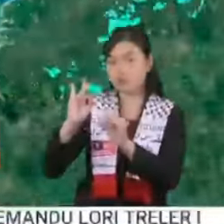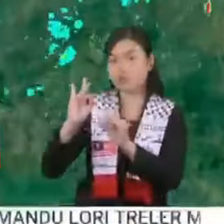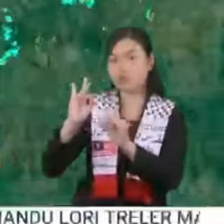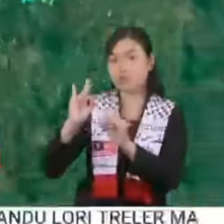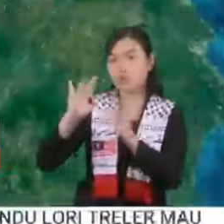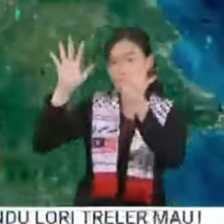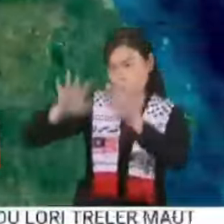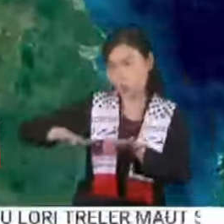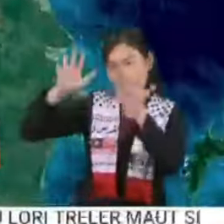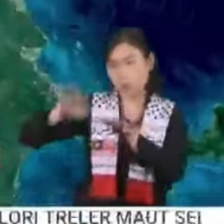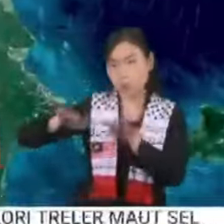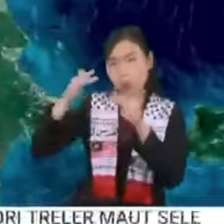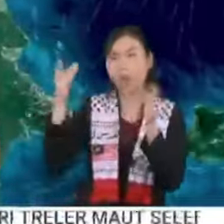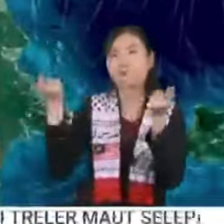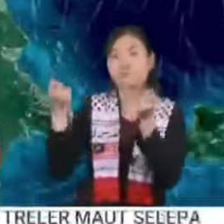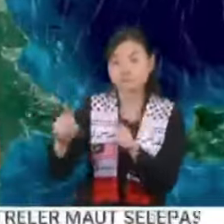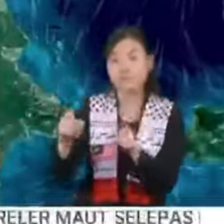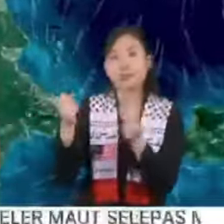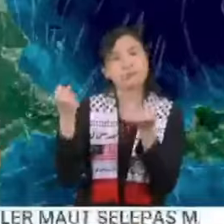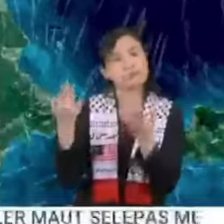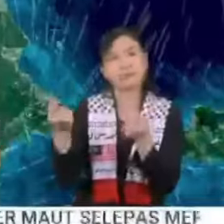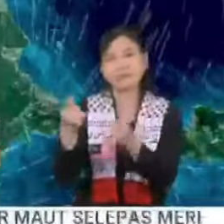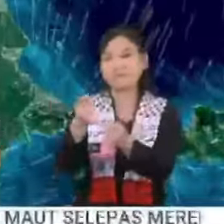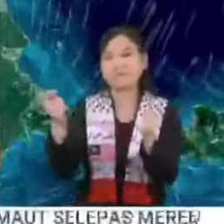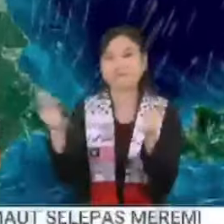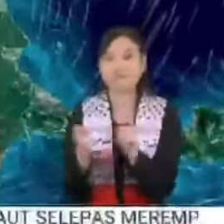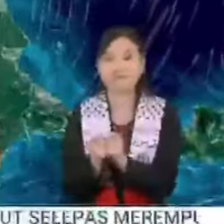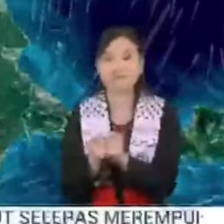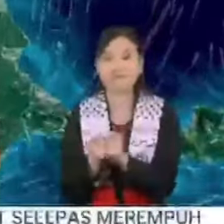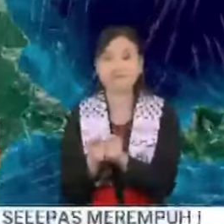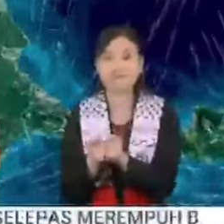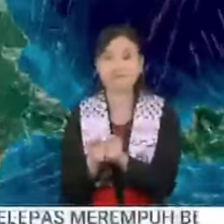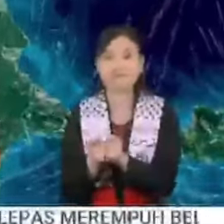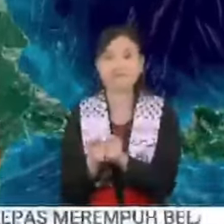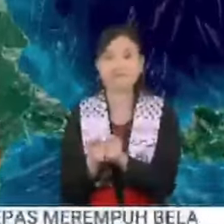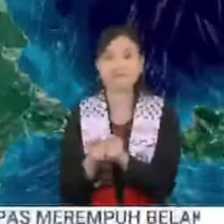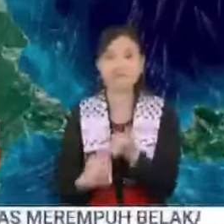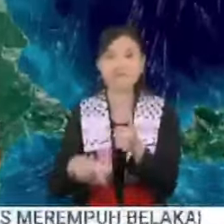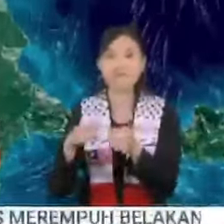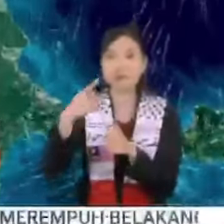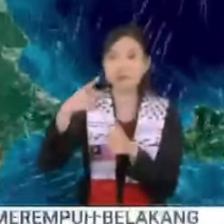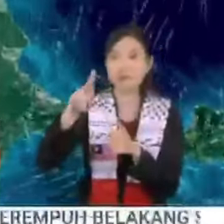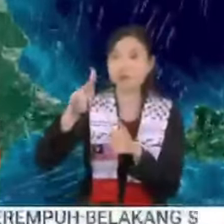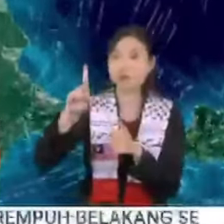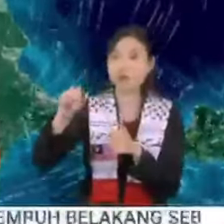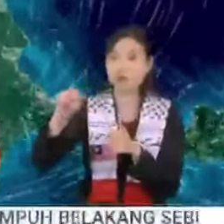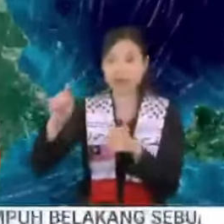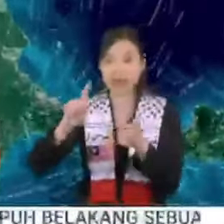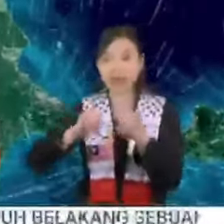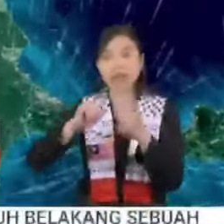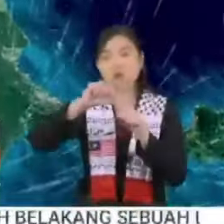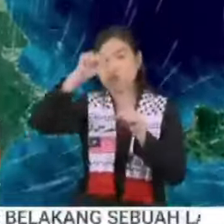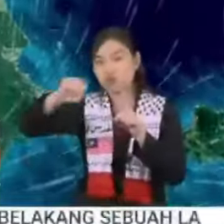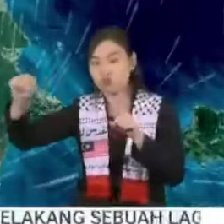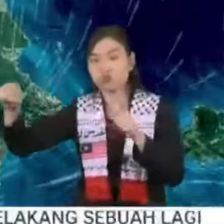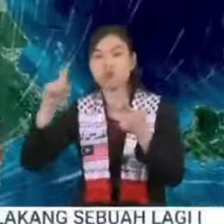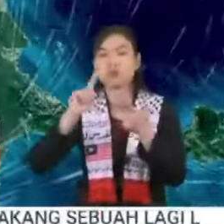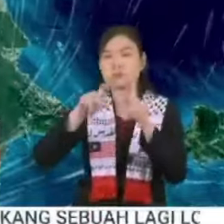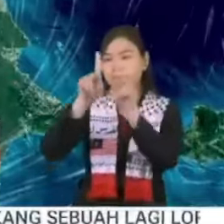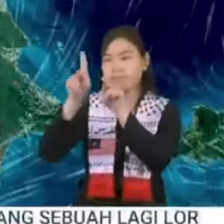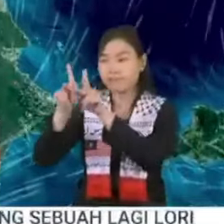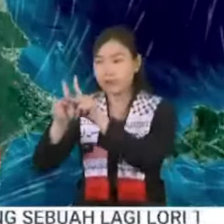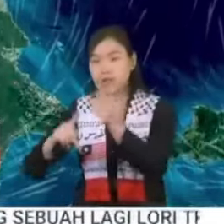lebat masih lagi berlaku di kebanyakan tempat melibatkan bahagian Kudat, Sandakan, pedalaman dan